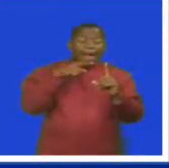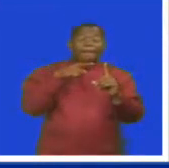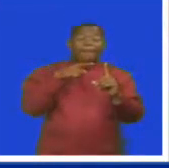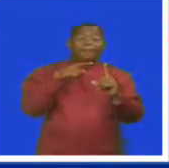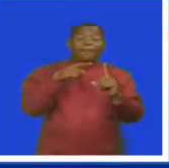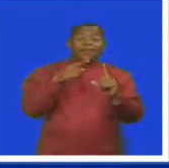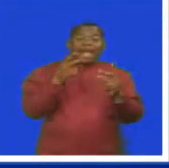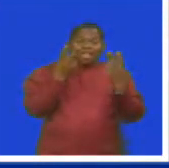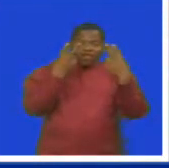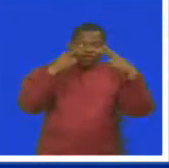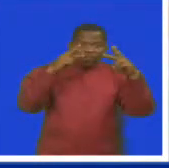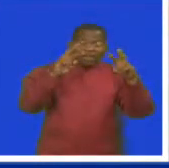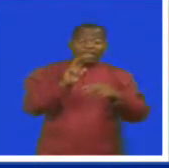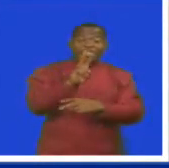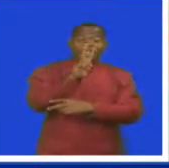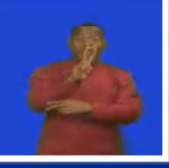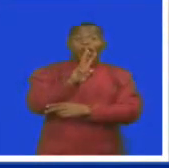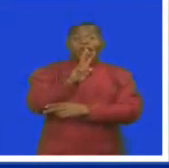athuthukile ngeminyaka wa-2022